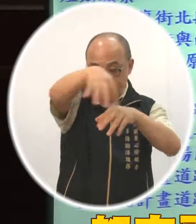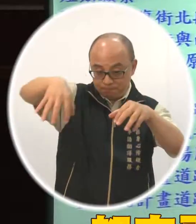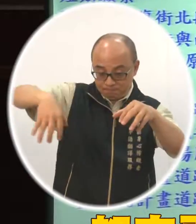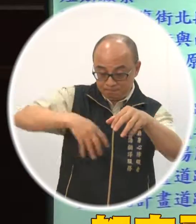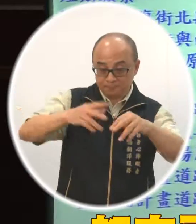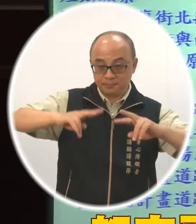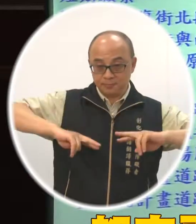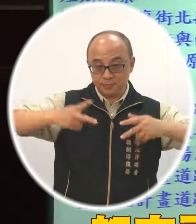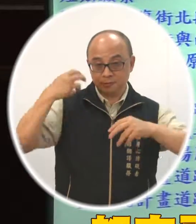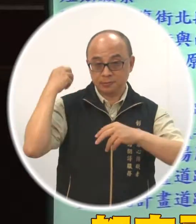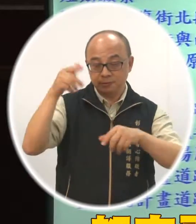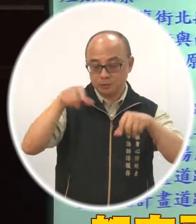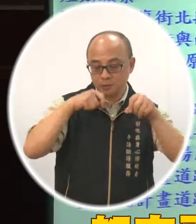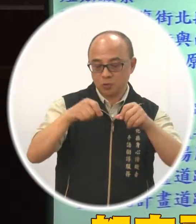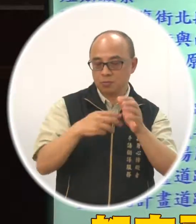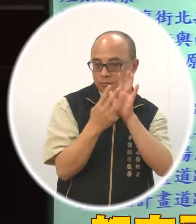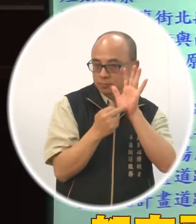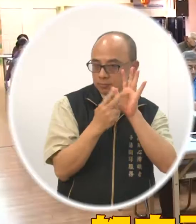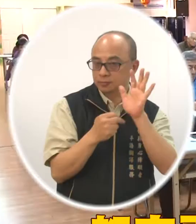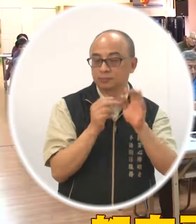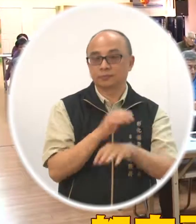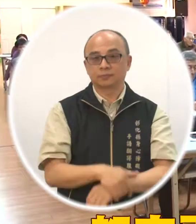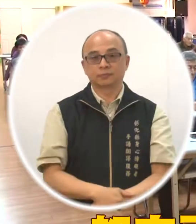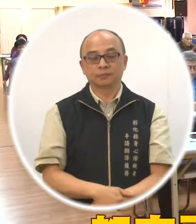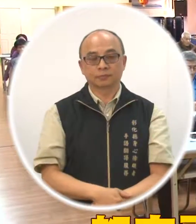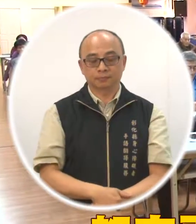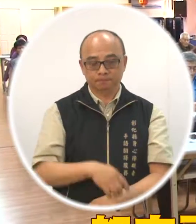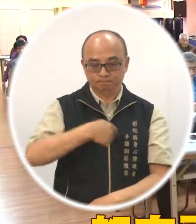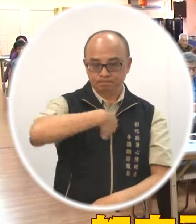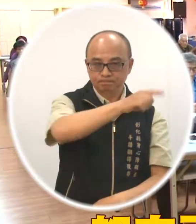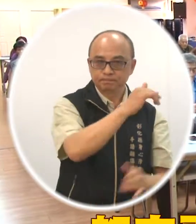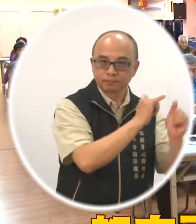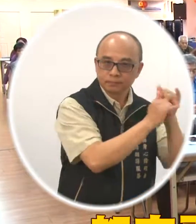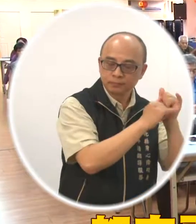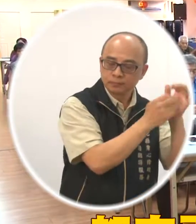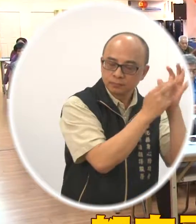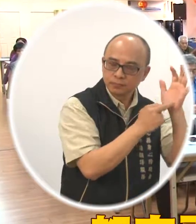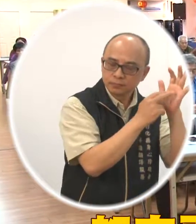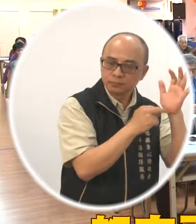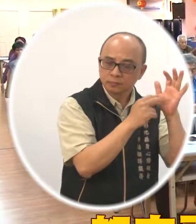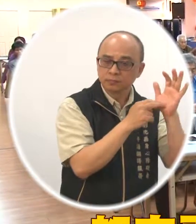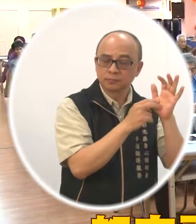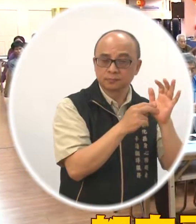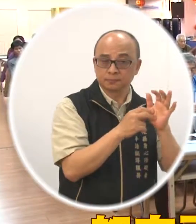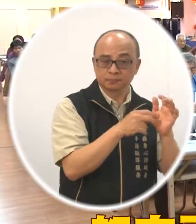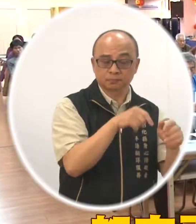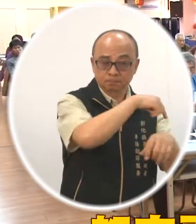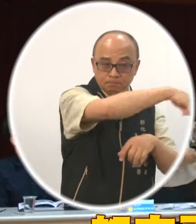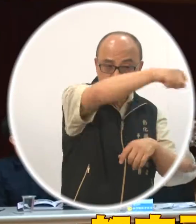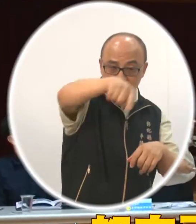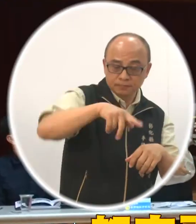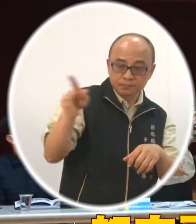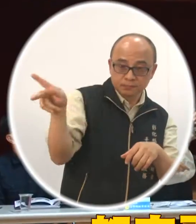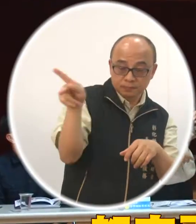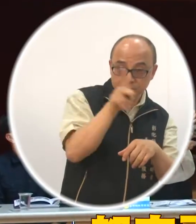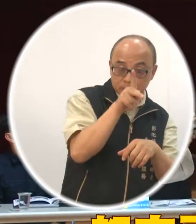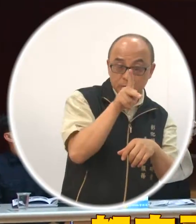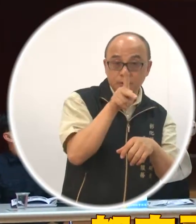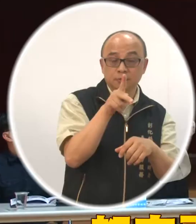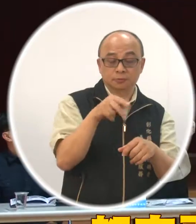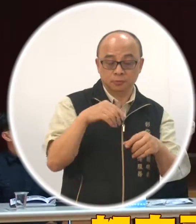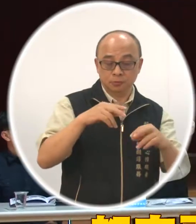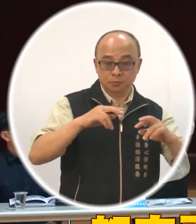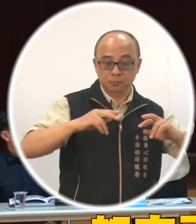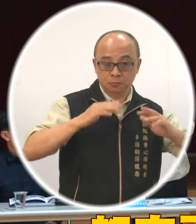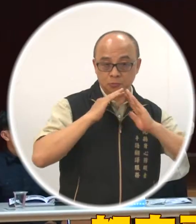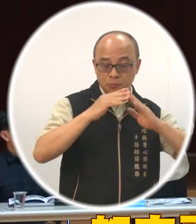更新计划案地方说明会，向乡亲说明计划透过都市更新，使高架后的员